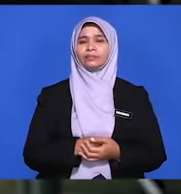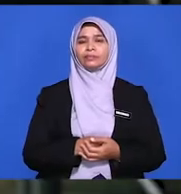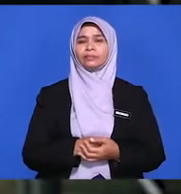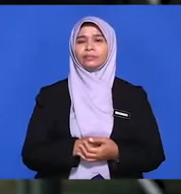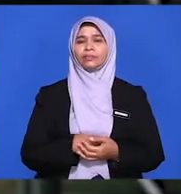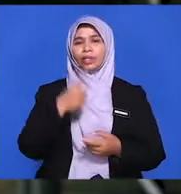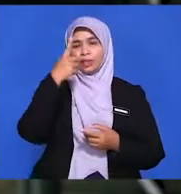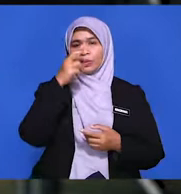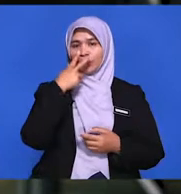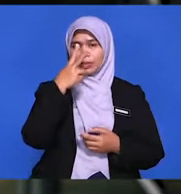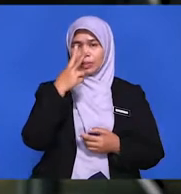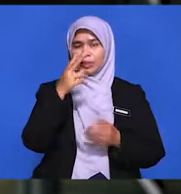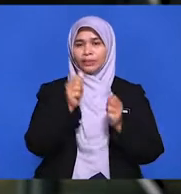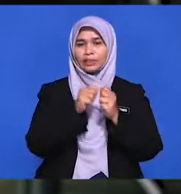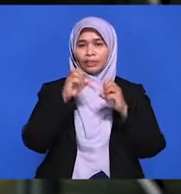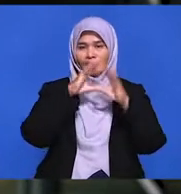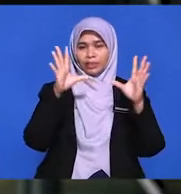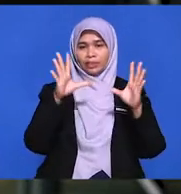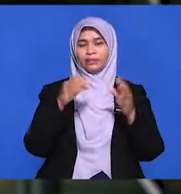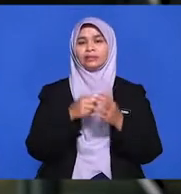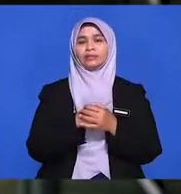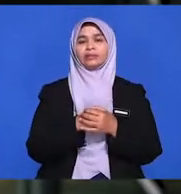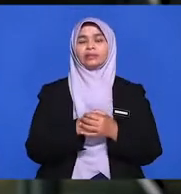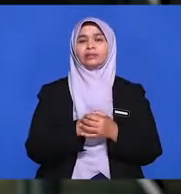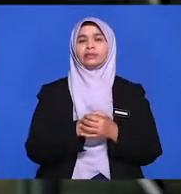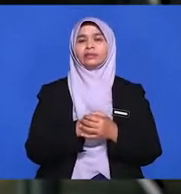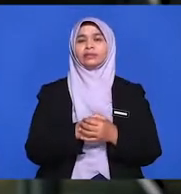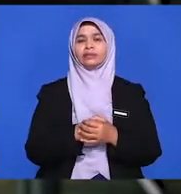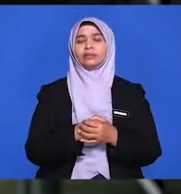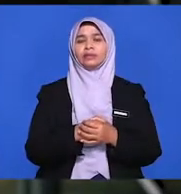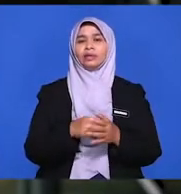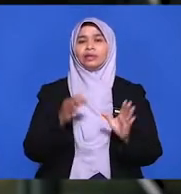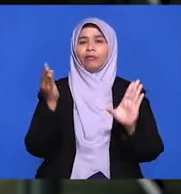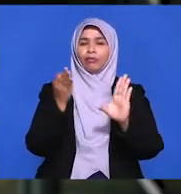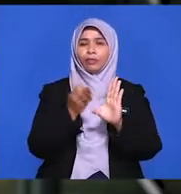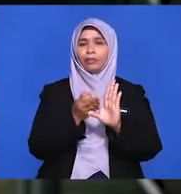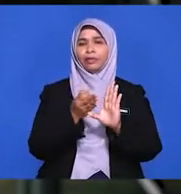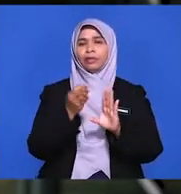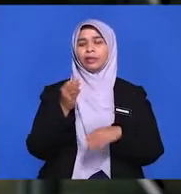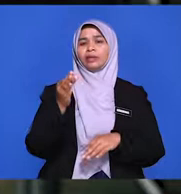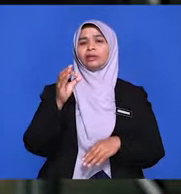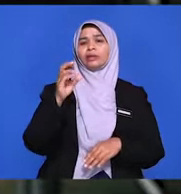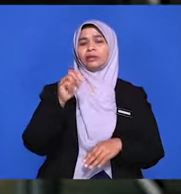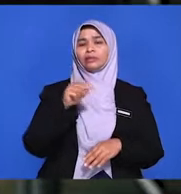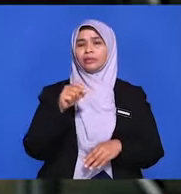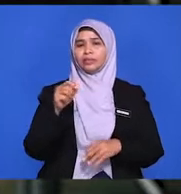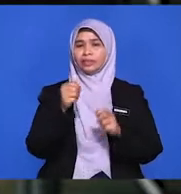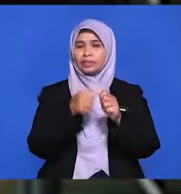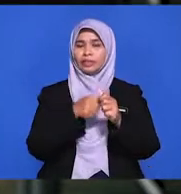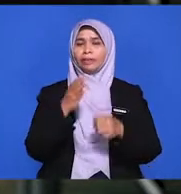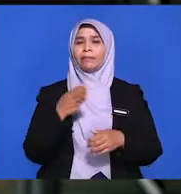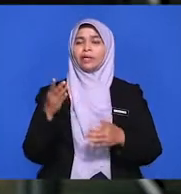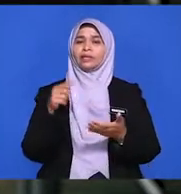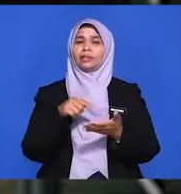Untuk melihat dengan jelas dan terperinci, format penulisan setiap bahan ini yang